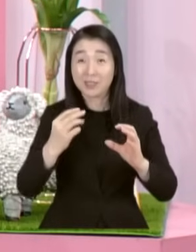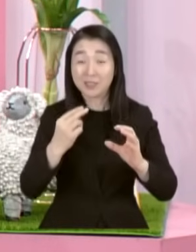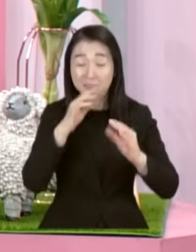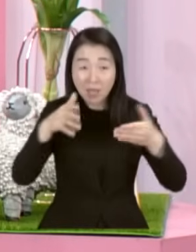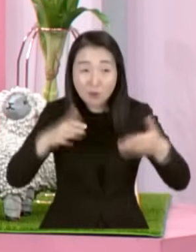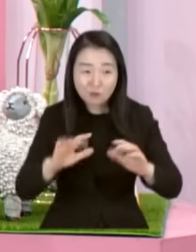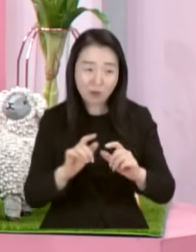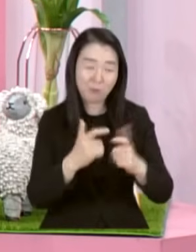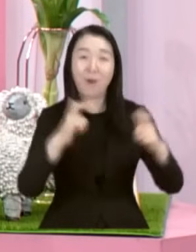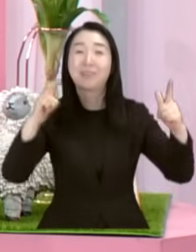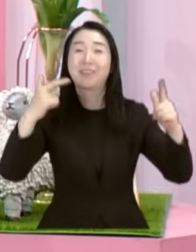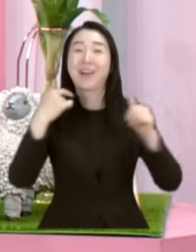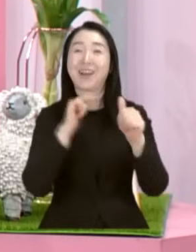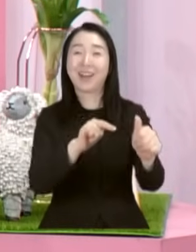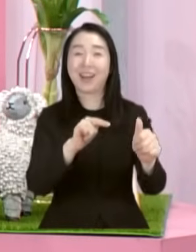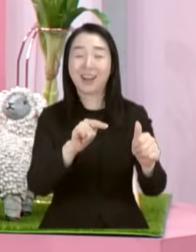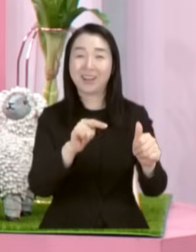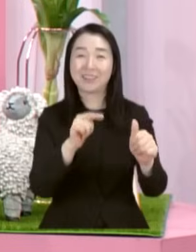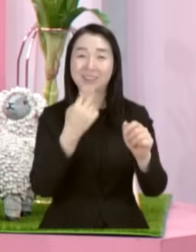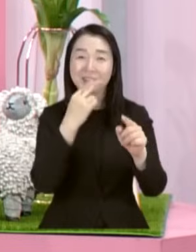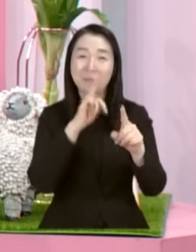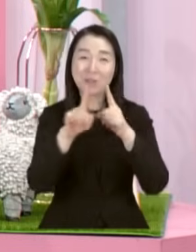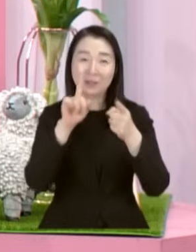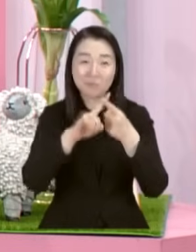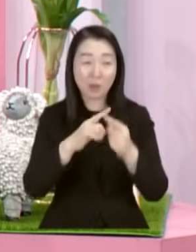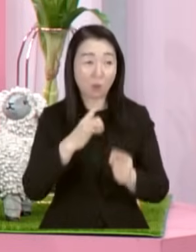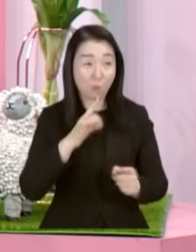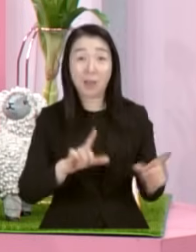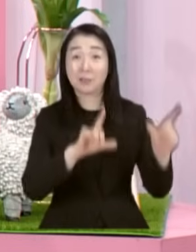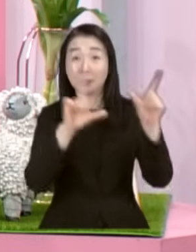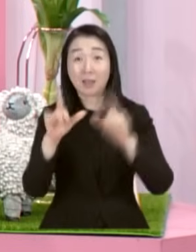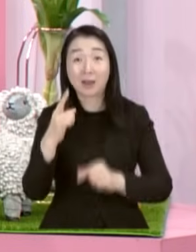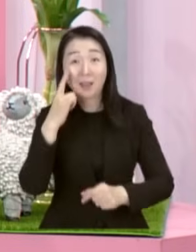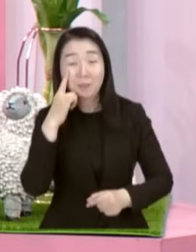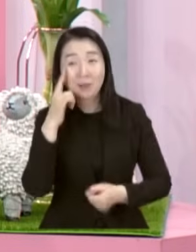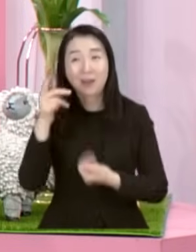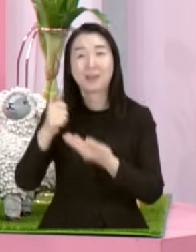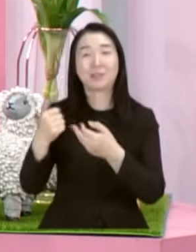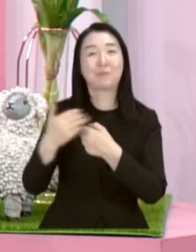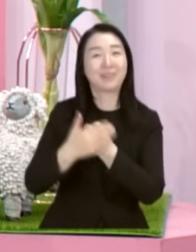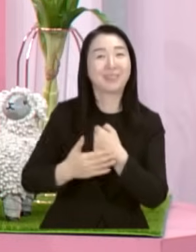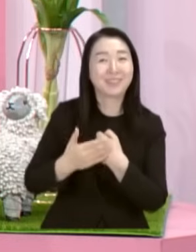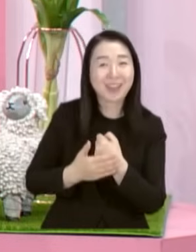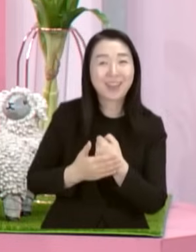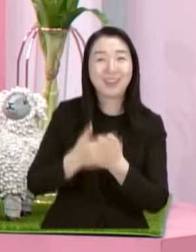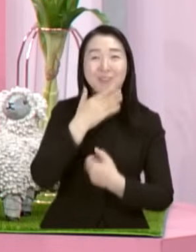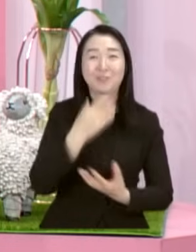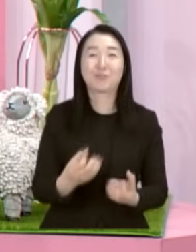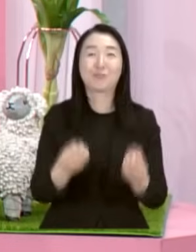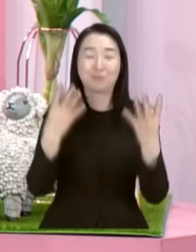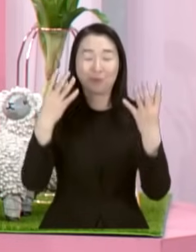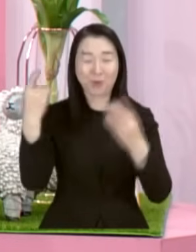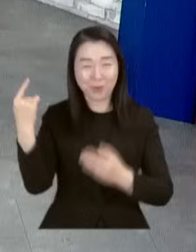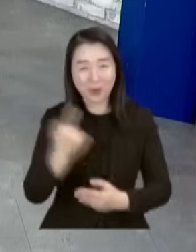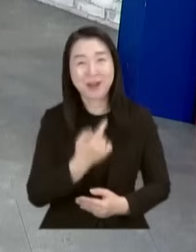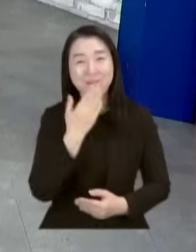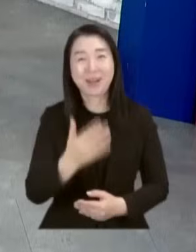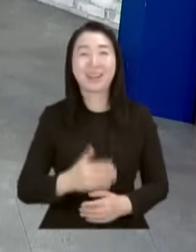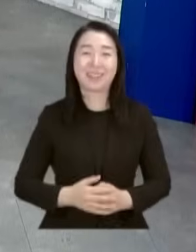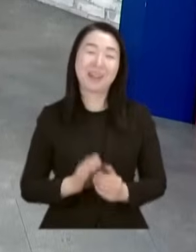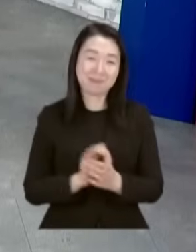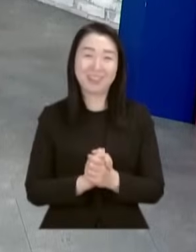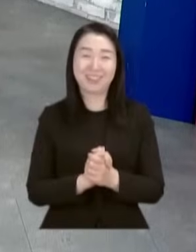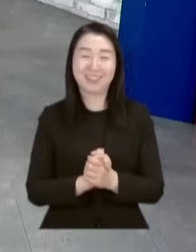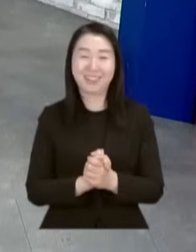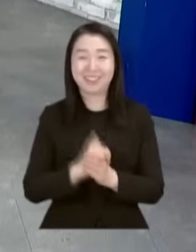번성하라. 성경 말씀대로만 네, 살면 네, 네. 예, 하나님의 은혜와 축복이 계속 임할 줄로 믿습니다. 예, 그렇죠.